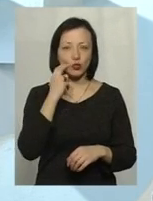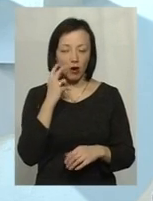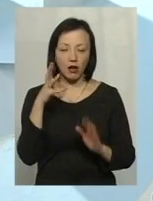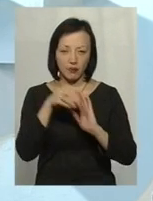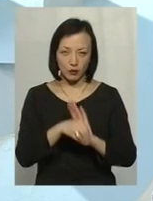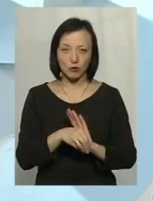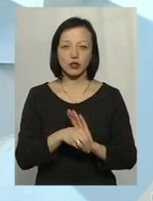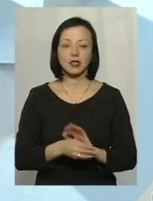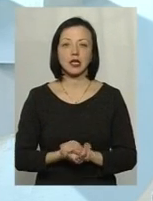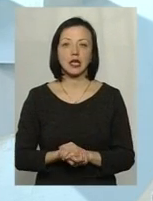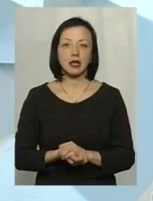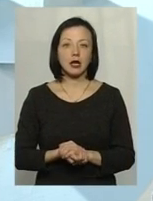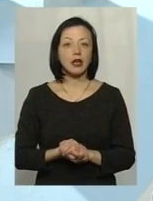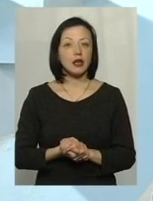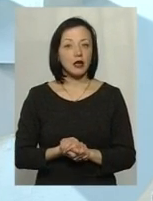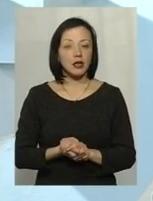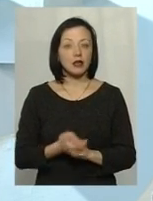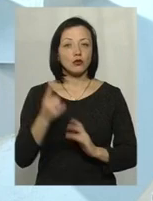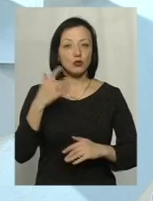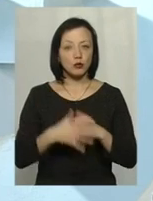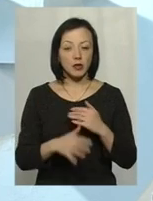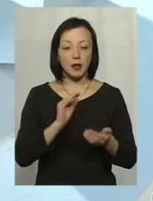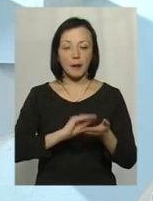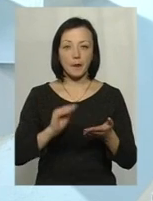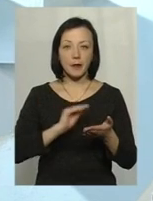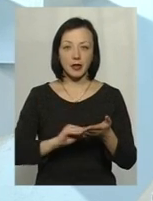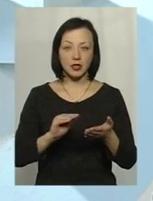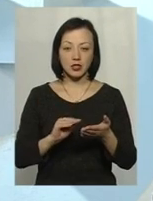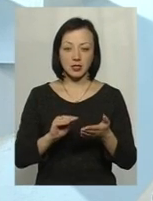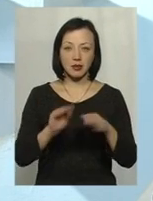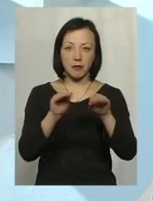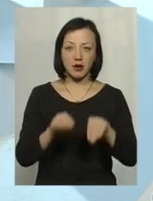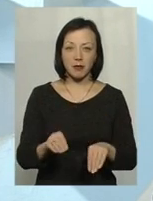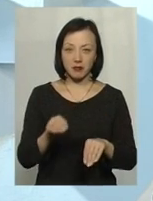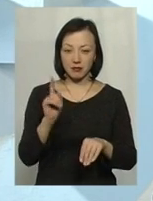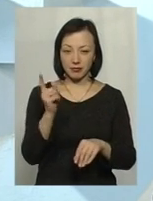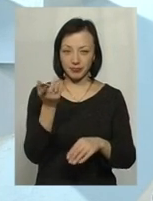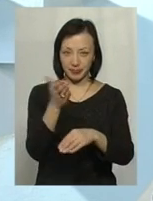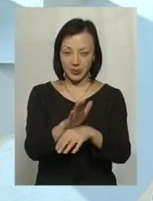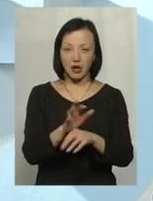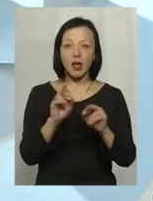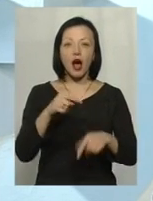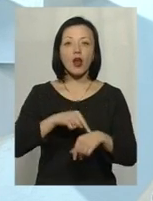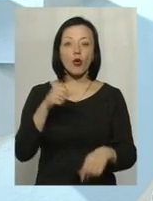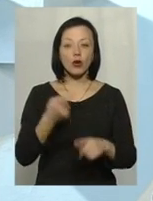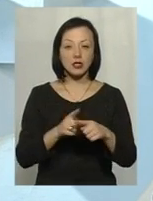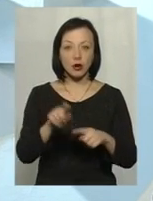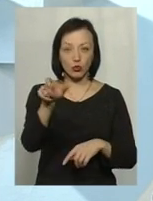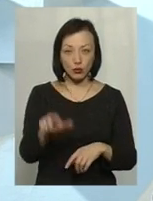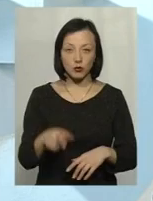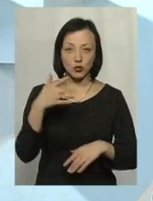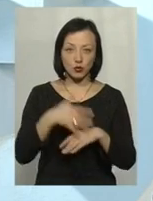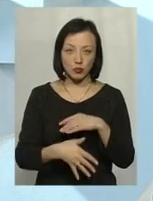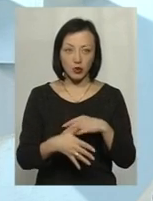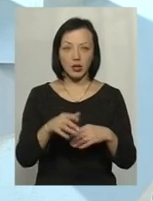числі. Зрозуміло, що пишеться захисний припис, і як реагує вказана особа, зрозуміло, що він стає